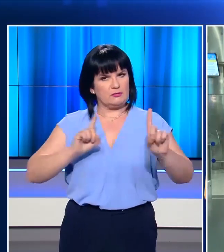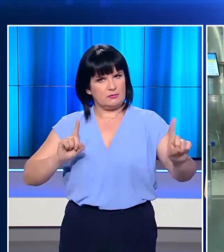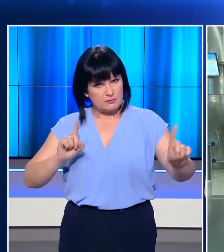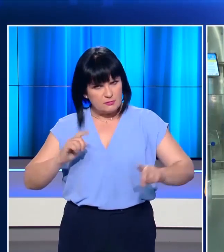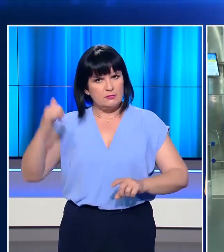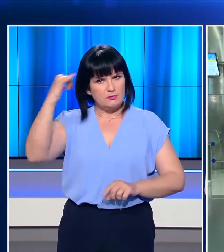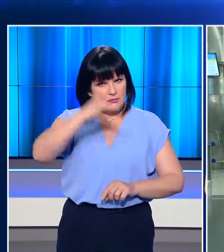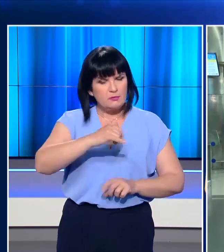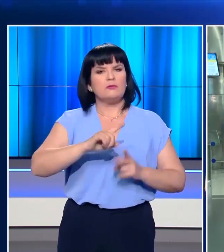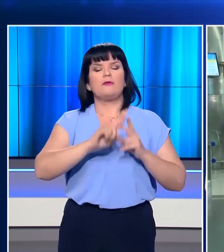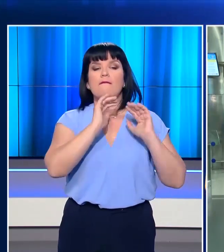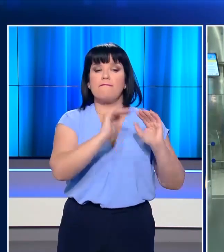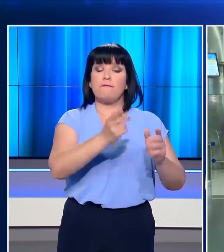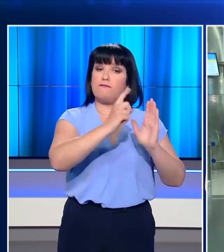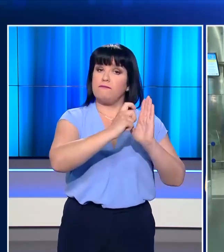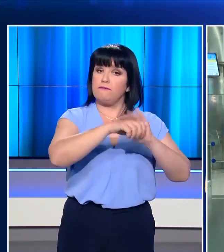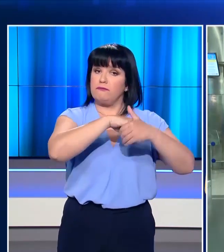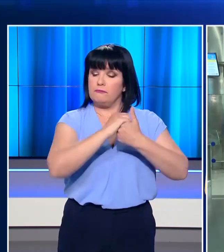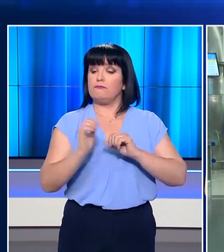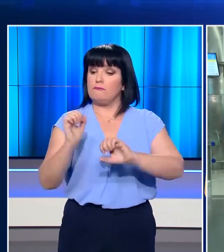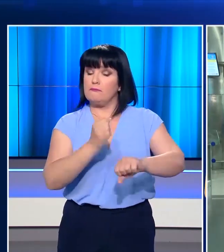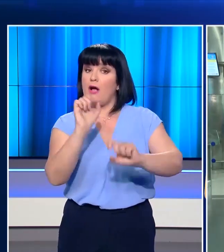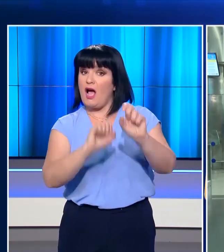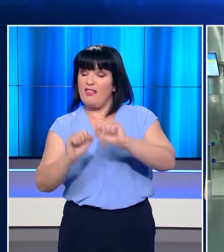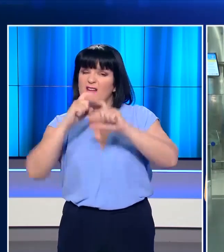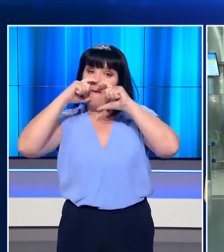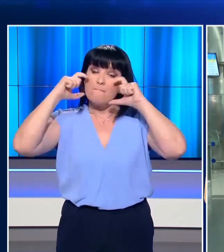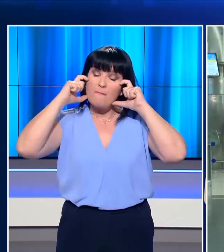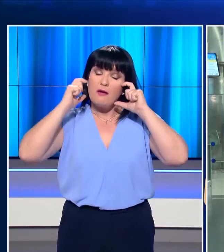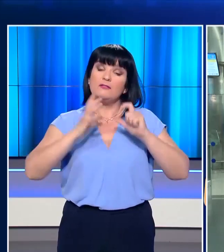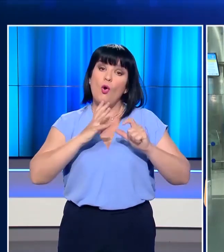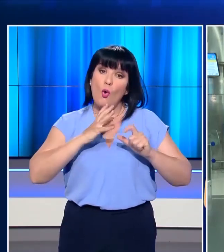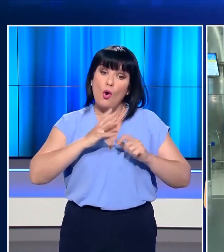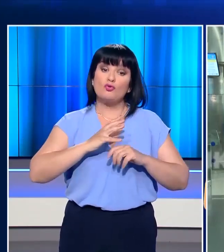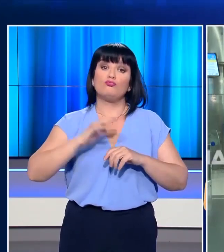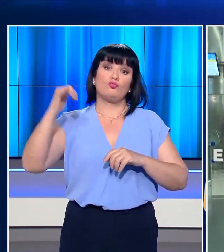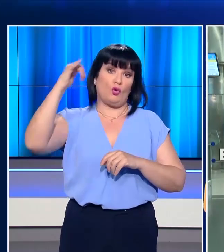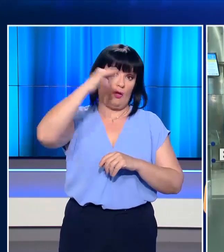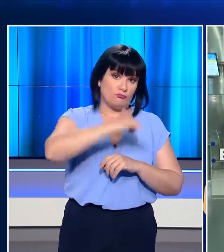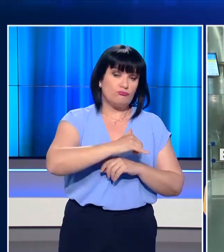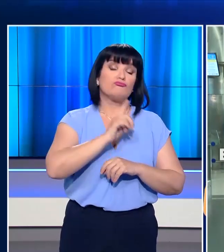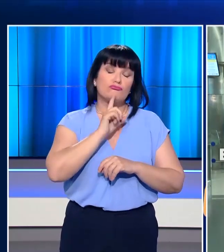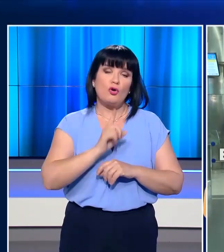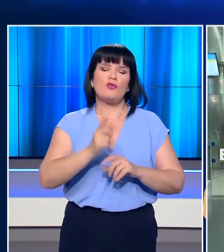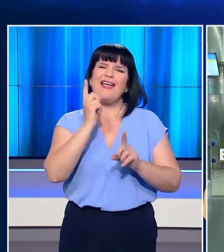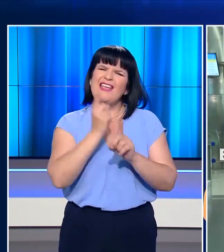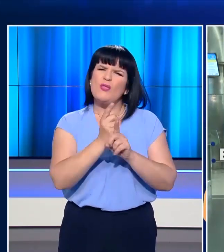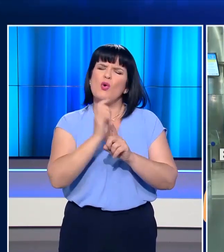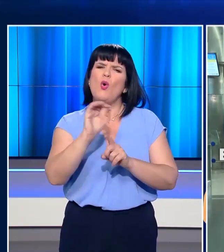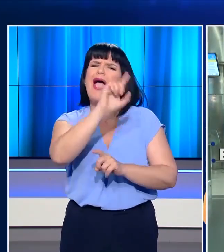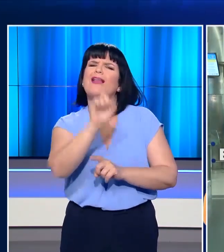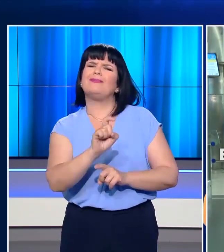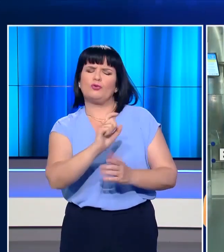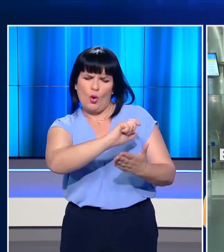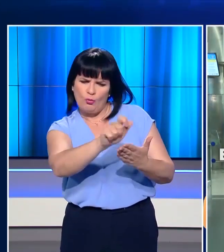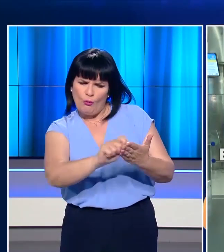των αεροδρομίων, συνεχείς απολυμάνσεις, υποχρεωτική χρήση μάσκας από τους επιβάτες κατά τη διάρκεια της πτήσης, αλλά και συμπλήρωση ειδικού ερωτηματολογίου